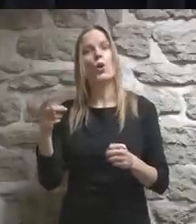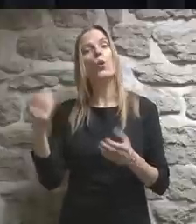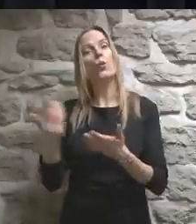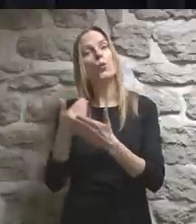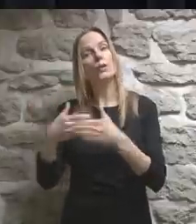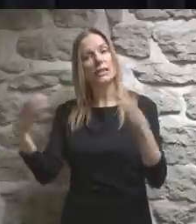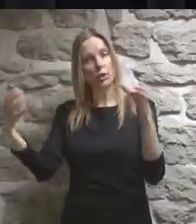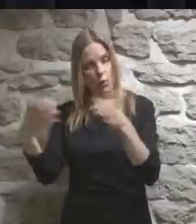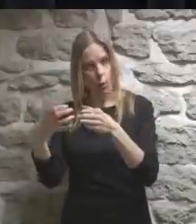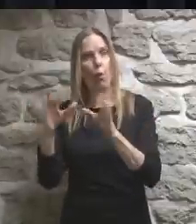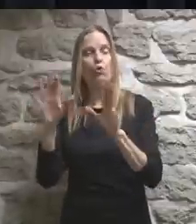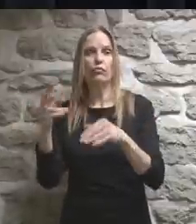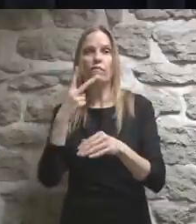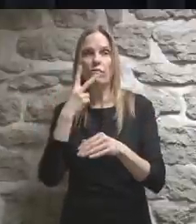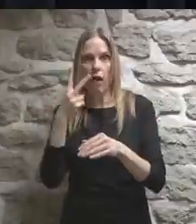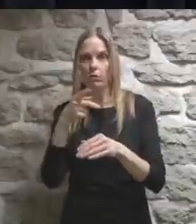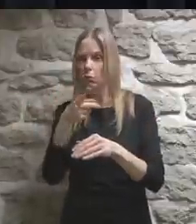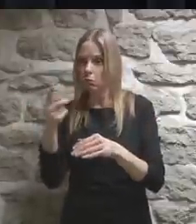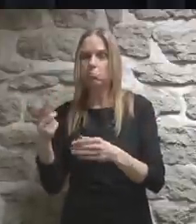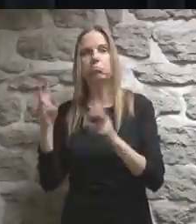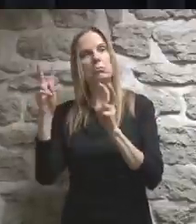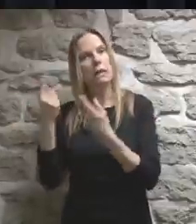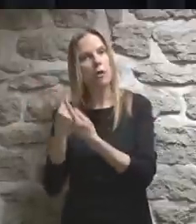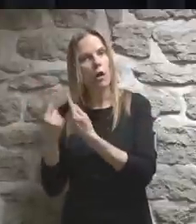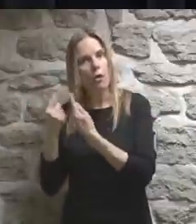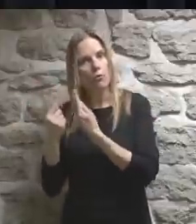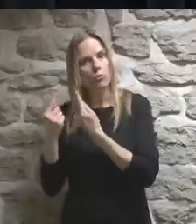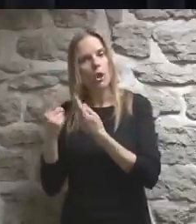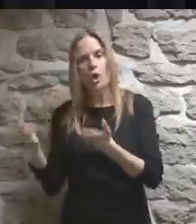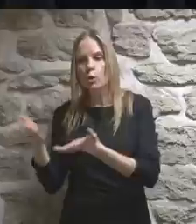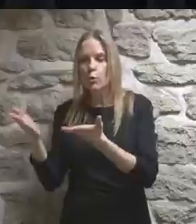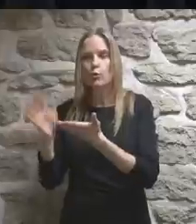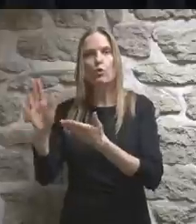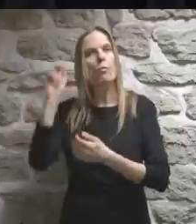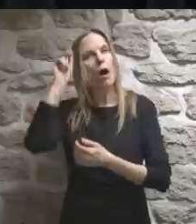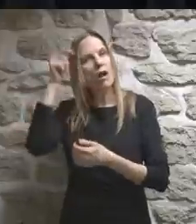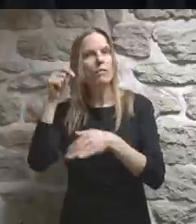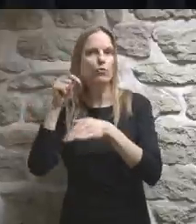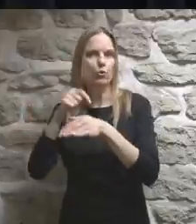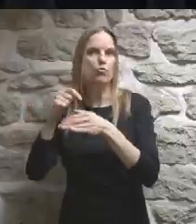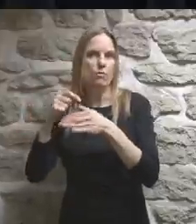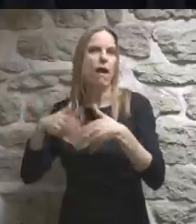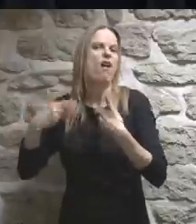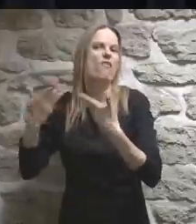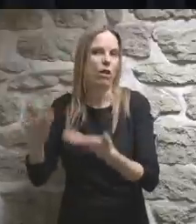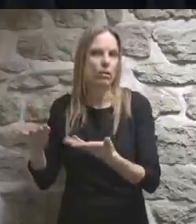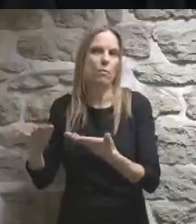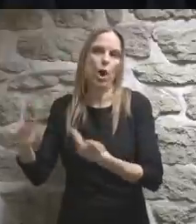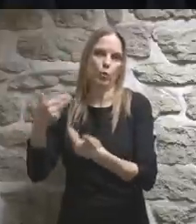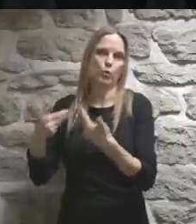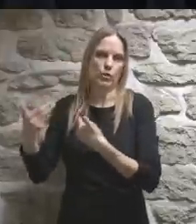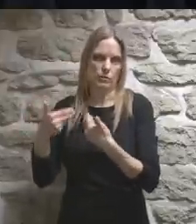teemal arutleda, julgustada neid avaldama oma arvamust, tundeid ja küsimusi. See